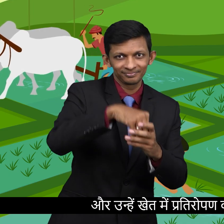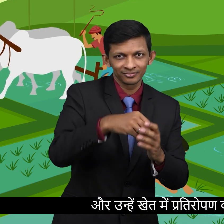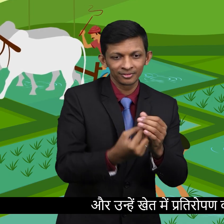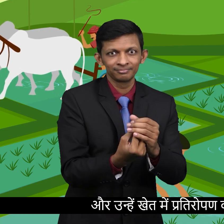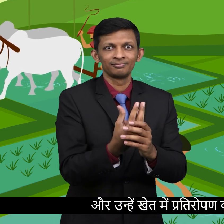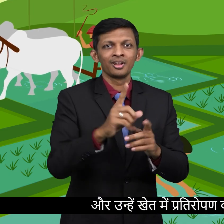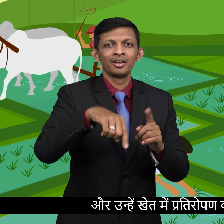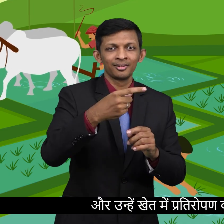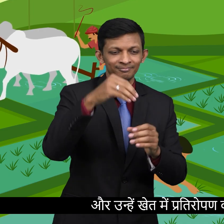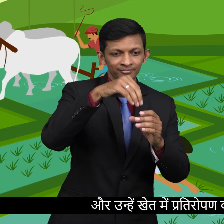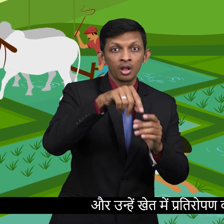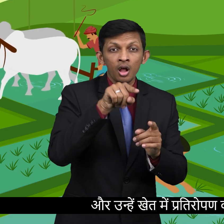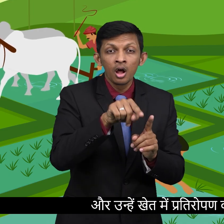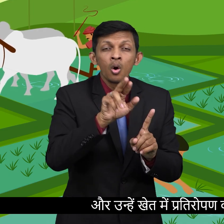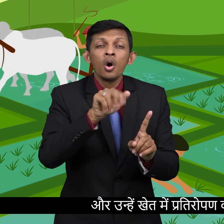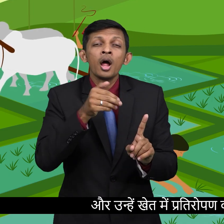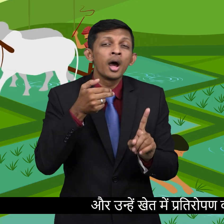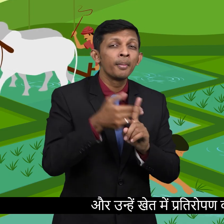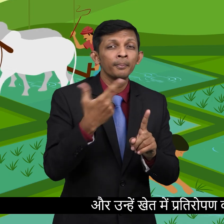है।